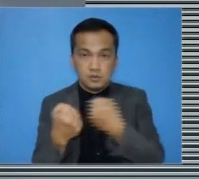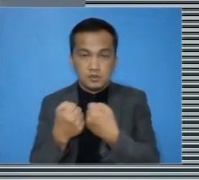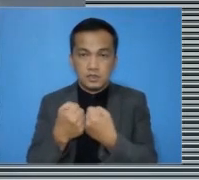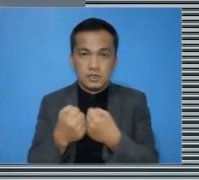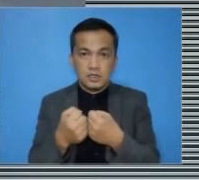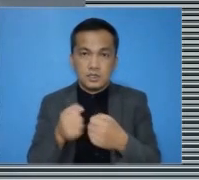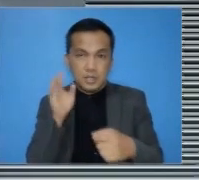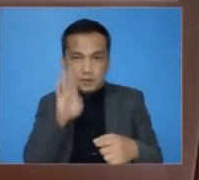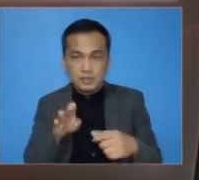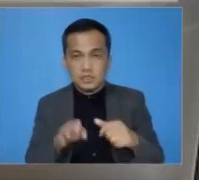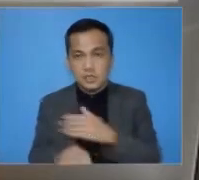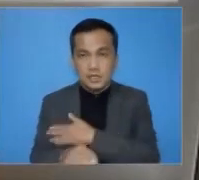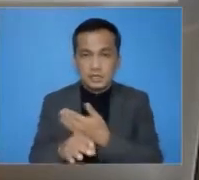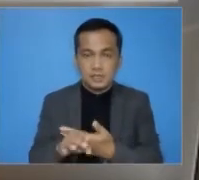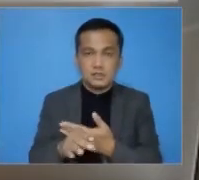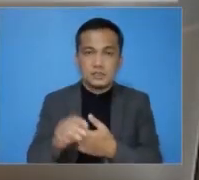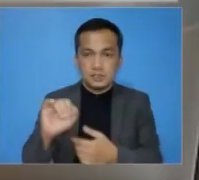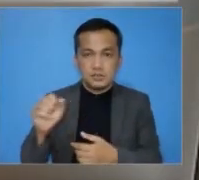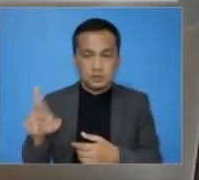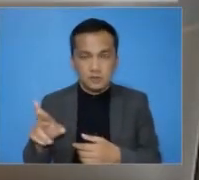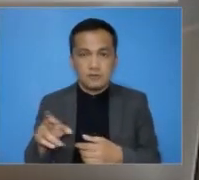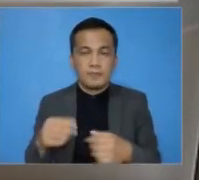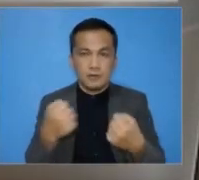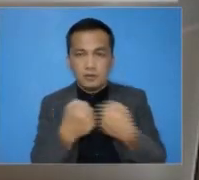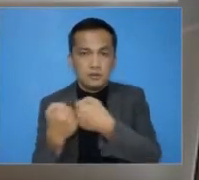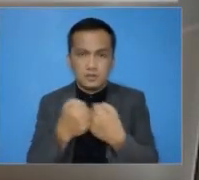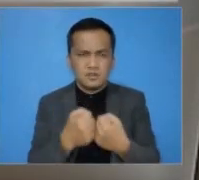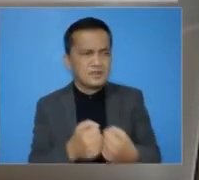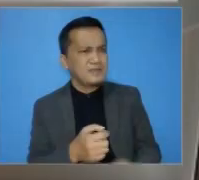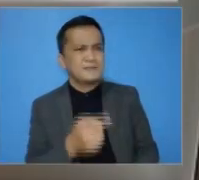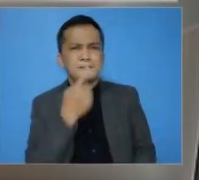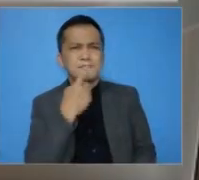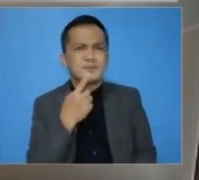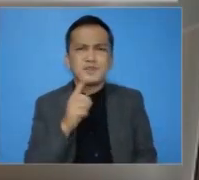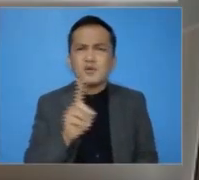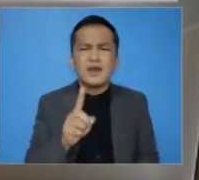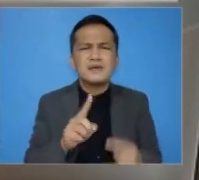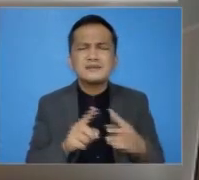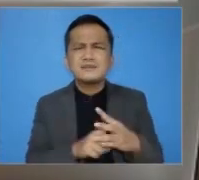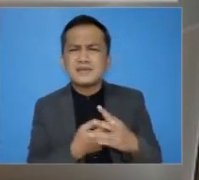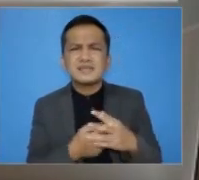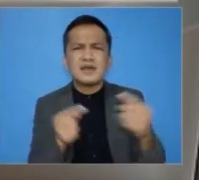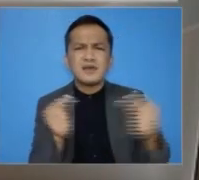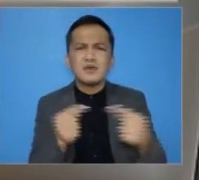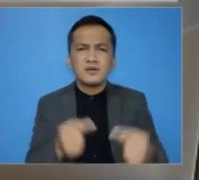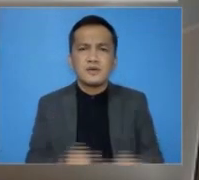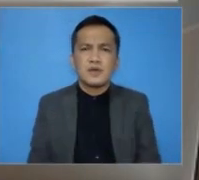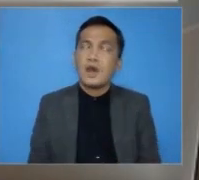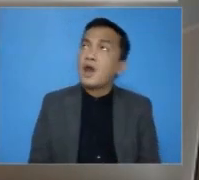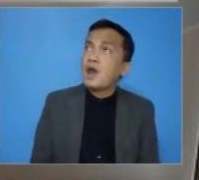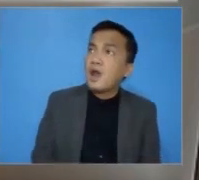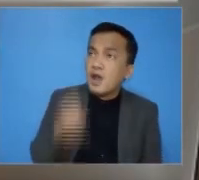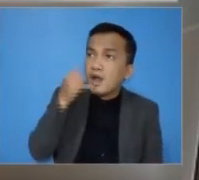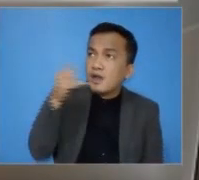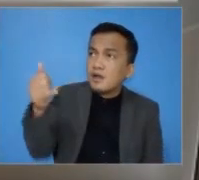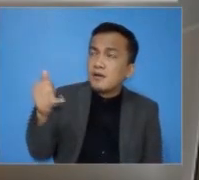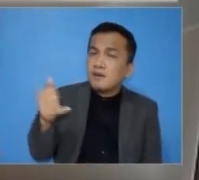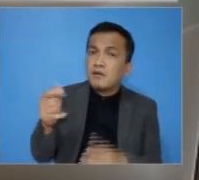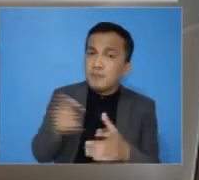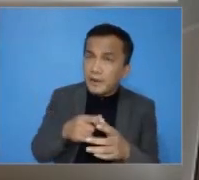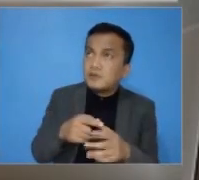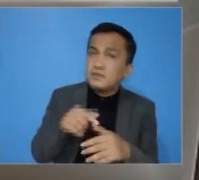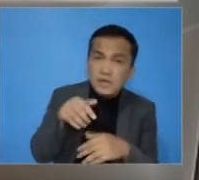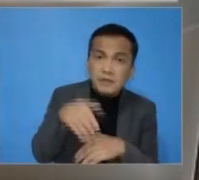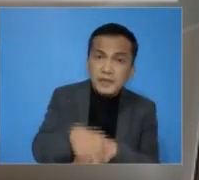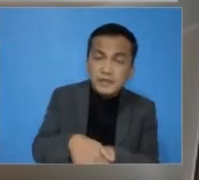Luisito na si Junior. Ano pong pinagmula ng alitan, sir? Una po, nung gabi noong 27, itong anak po